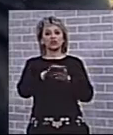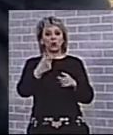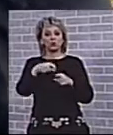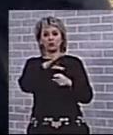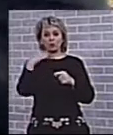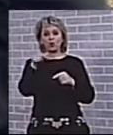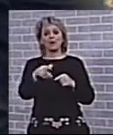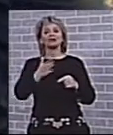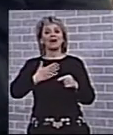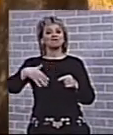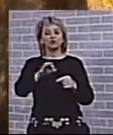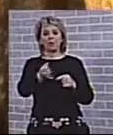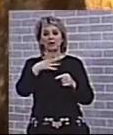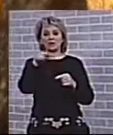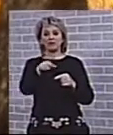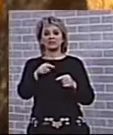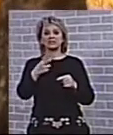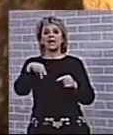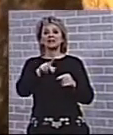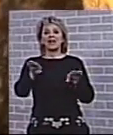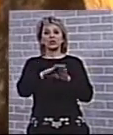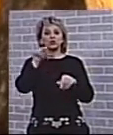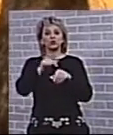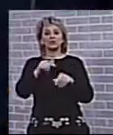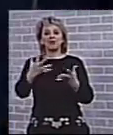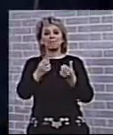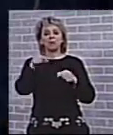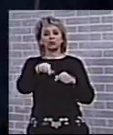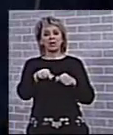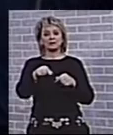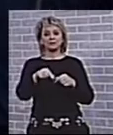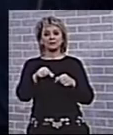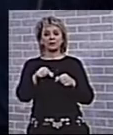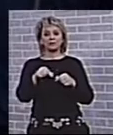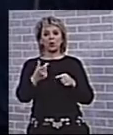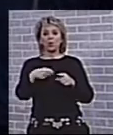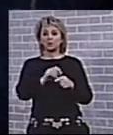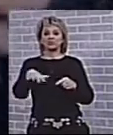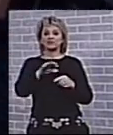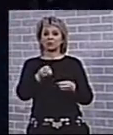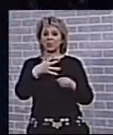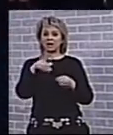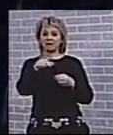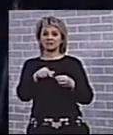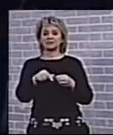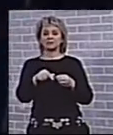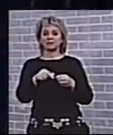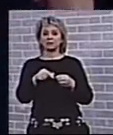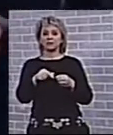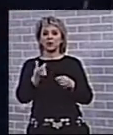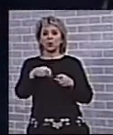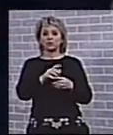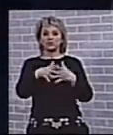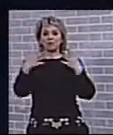много. Но нам все понравилось. Это впервые такие чувства, получается, да. Очень все нравится.